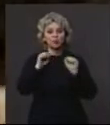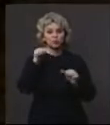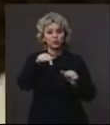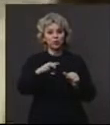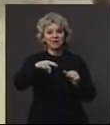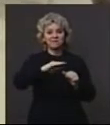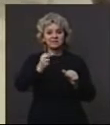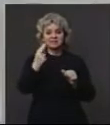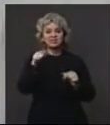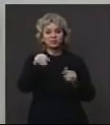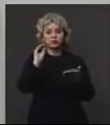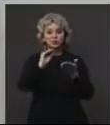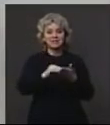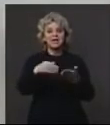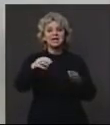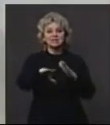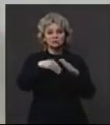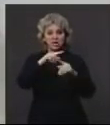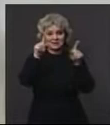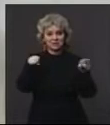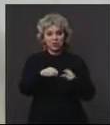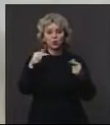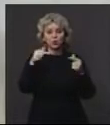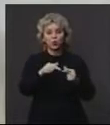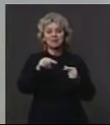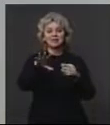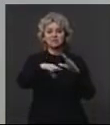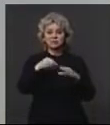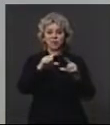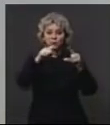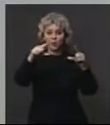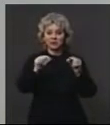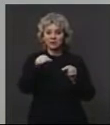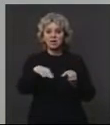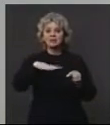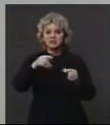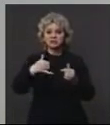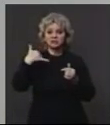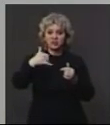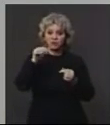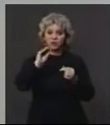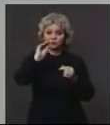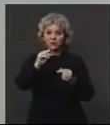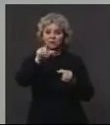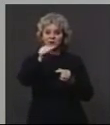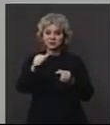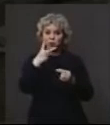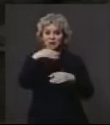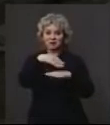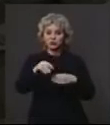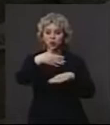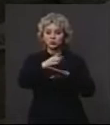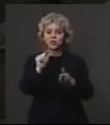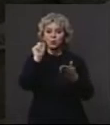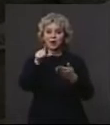же в МФЦ. Здесь установлены избирательные стенды, уголки избирателей с QR-кодом. Достаточно навести смартфон, и он выдаст адреса участков